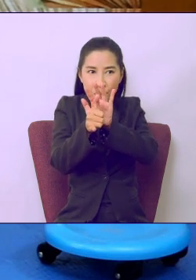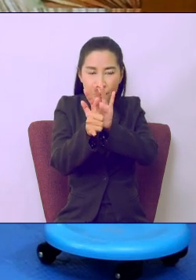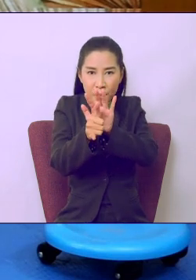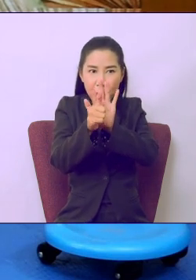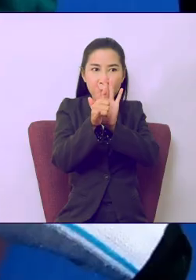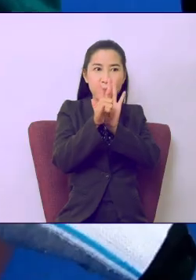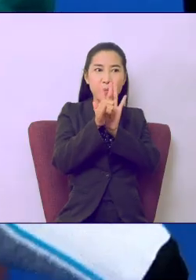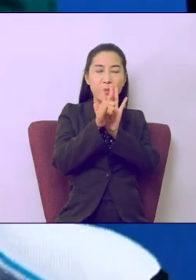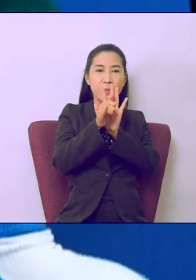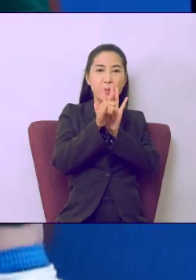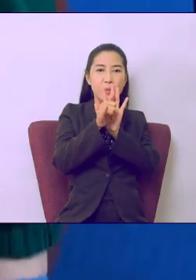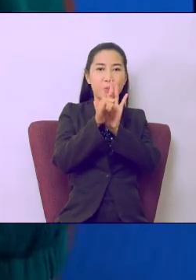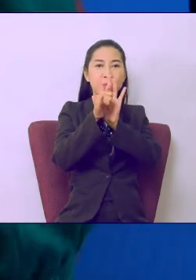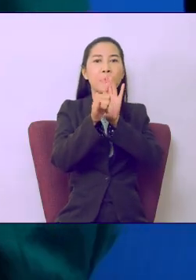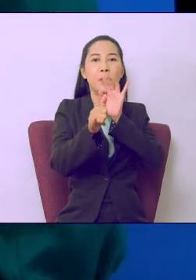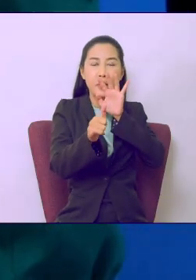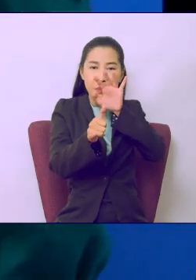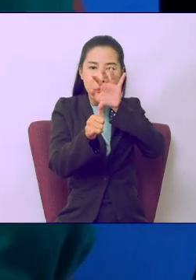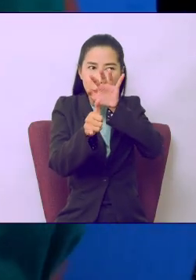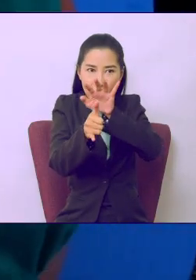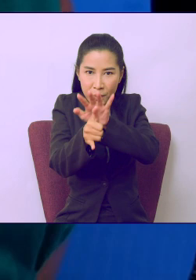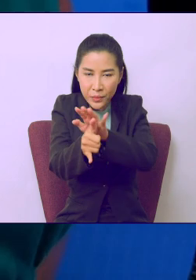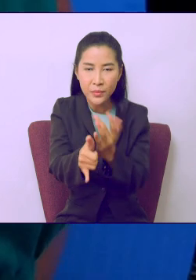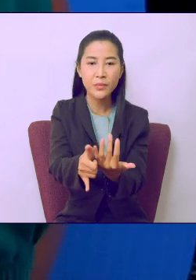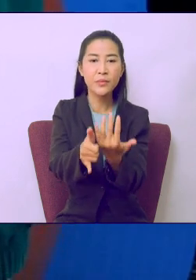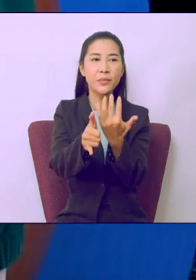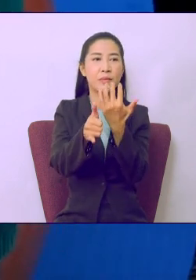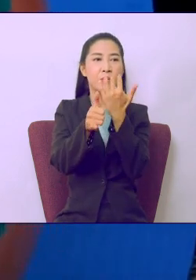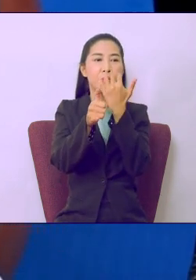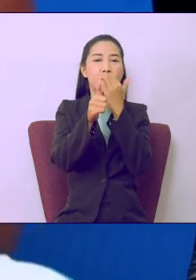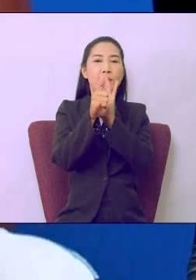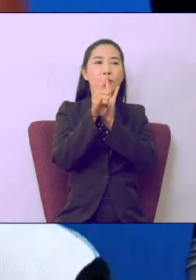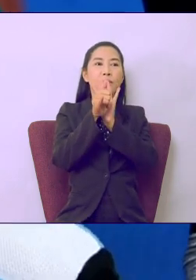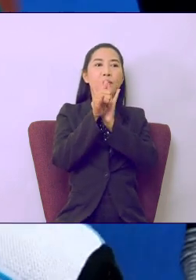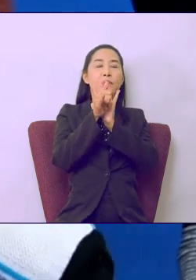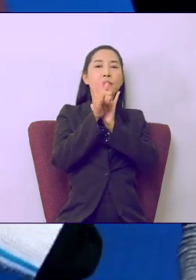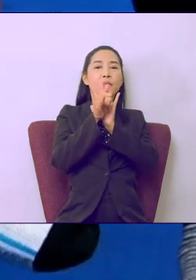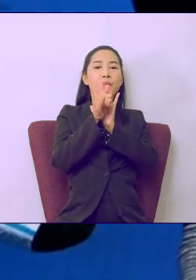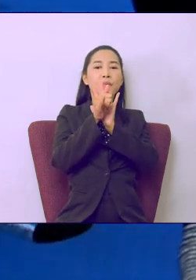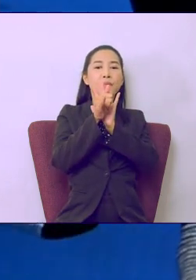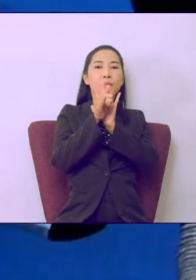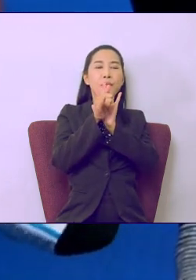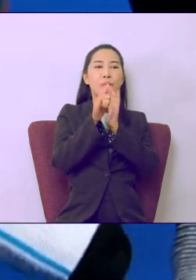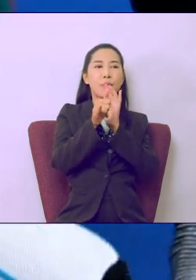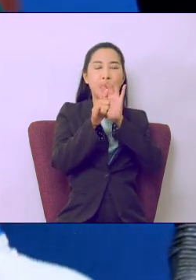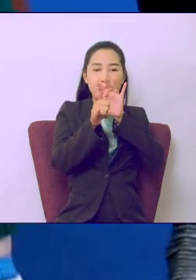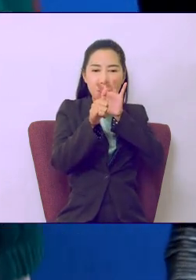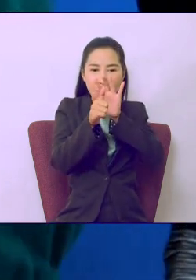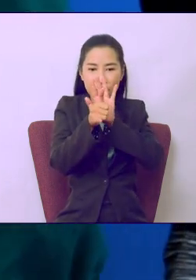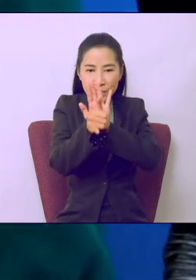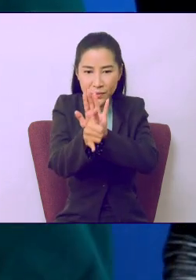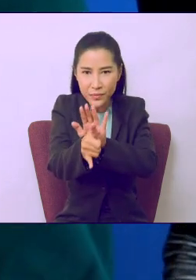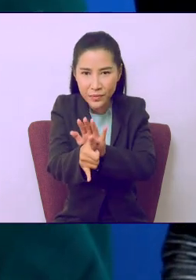อดีหายใจออกคืนกลับหายใจเข้าครับหายใจออกคืนกลับ3